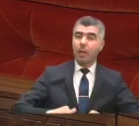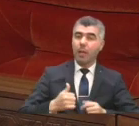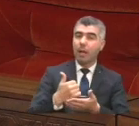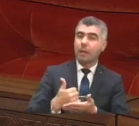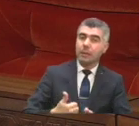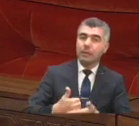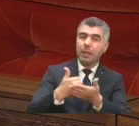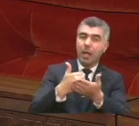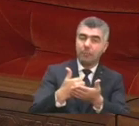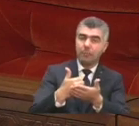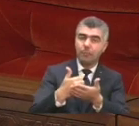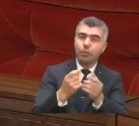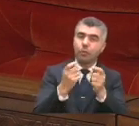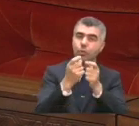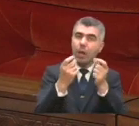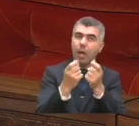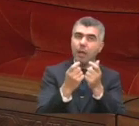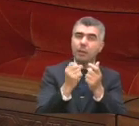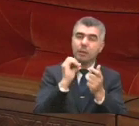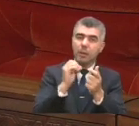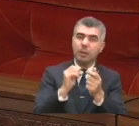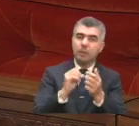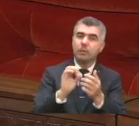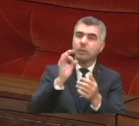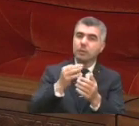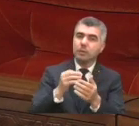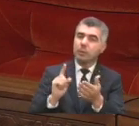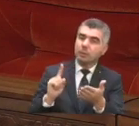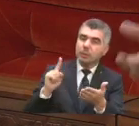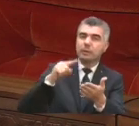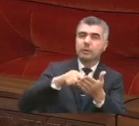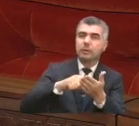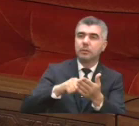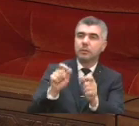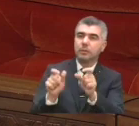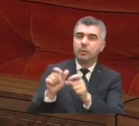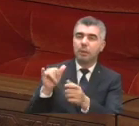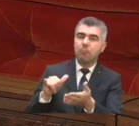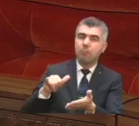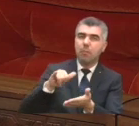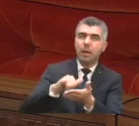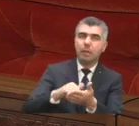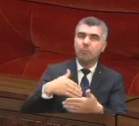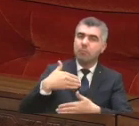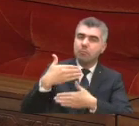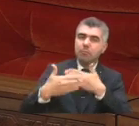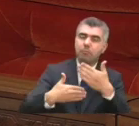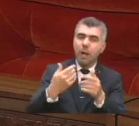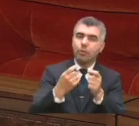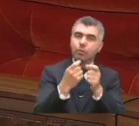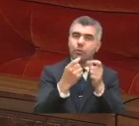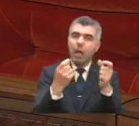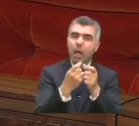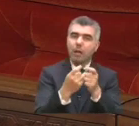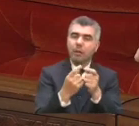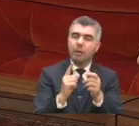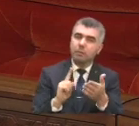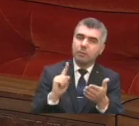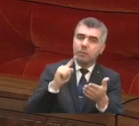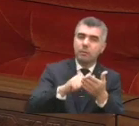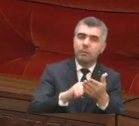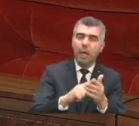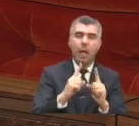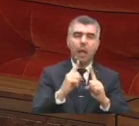بعض الخطوط باش تولي الجاذبية لهذوك المناطق، ومن بعد يقدروا شركه ديال الطيران يولجوا